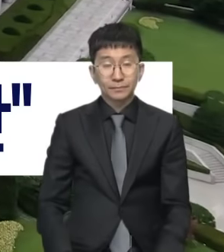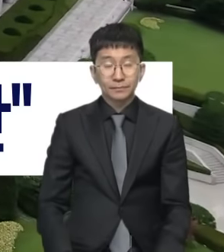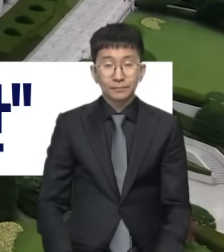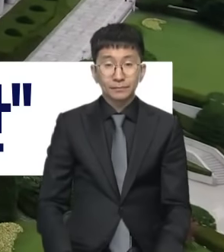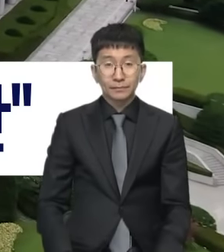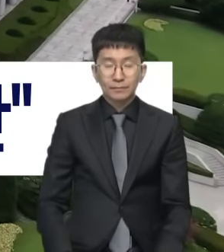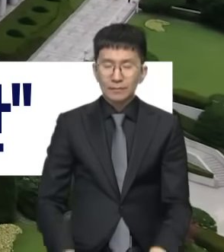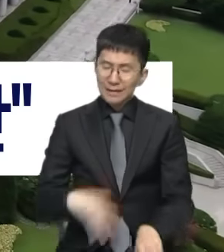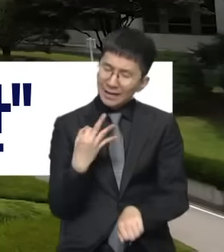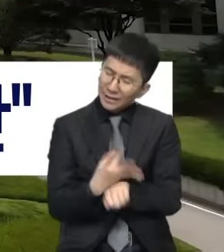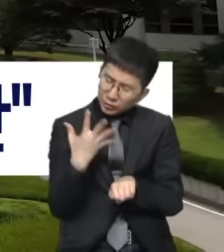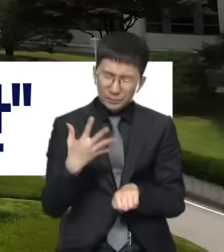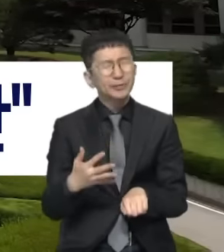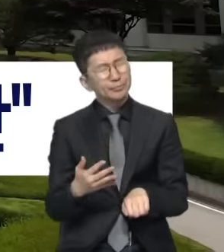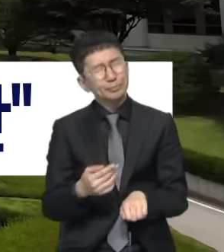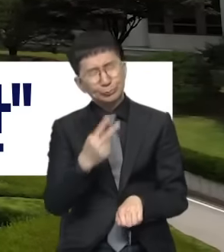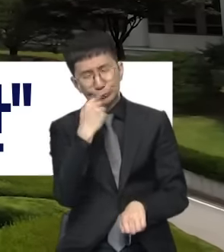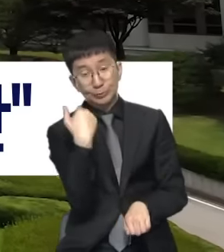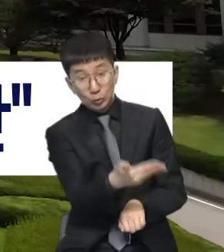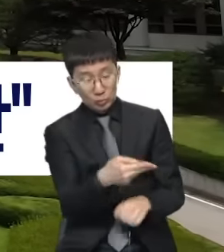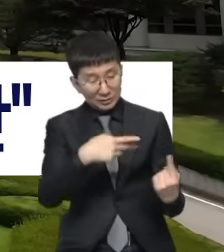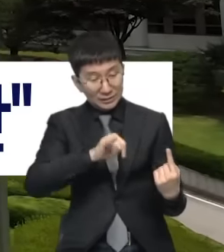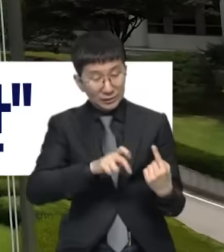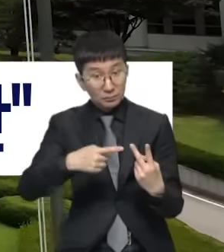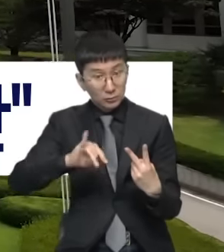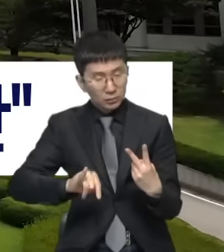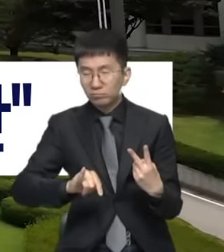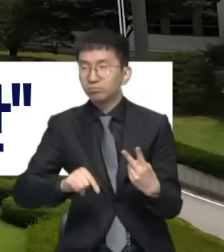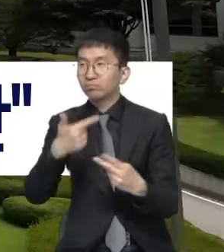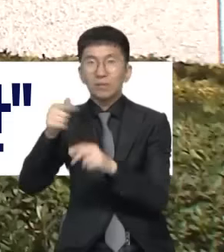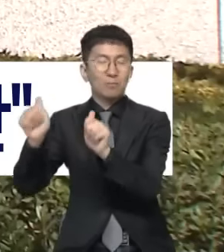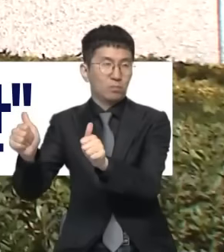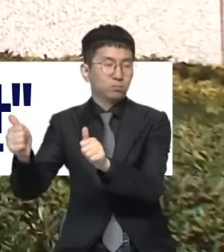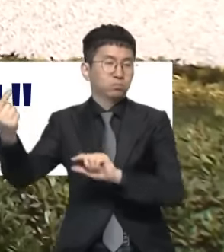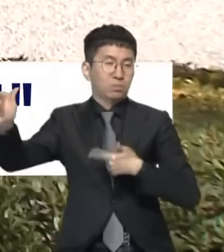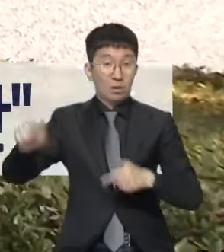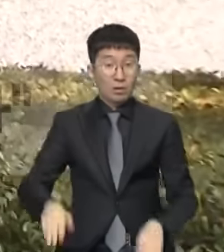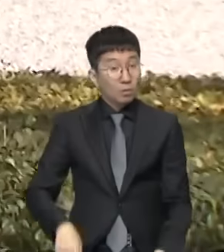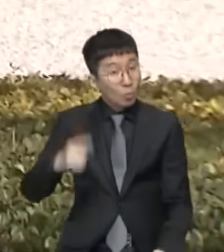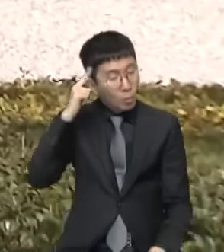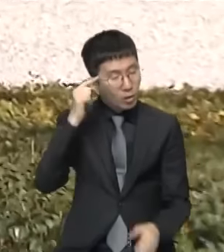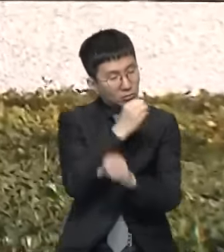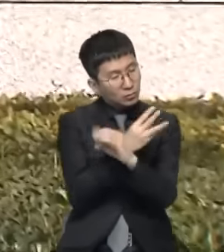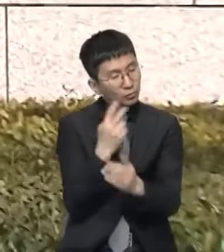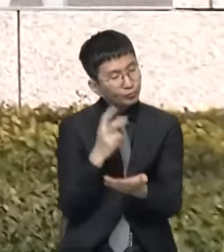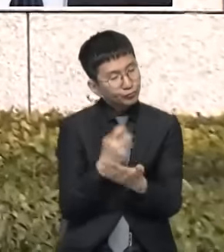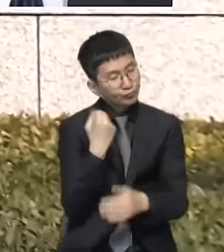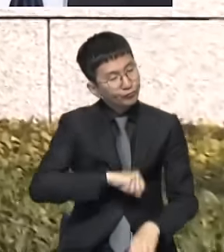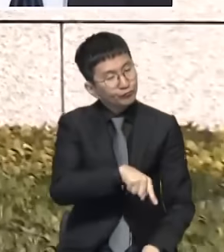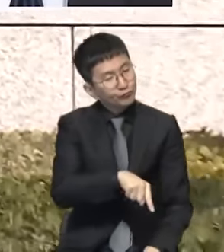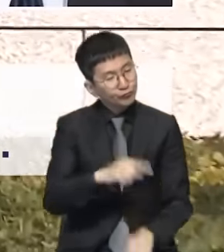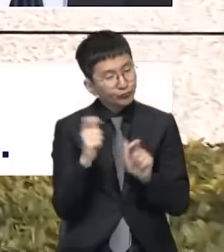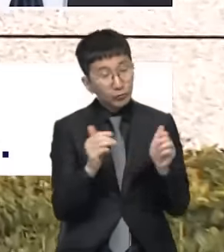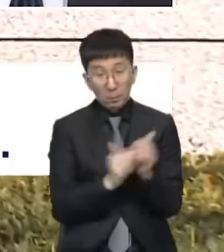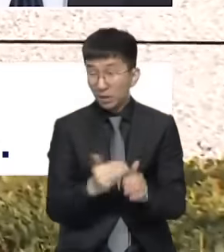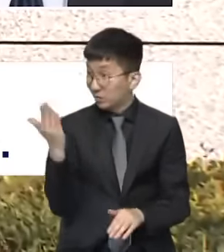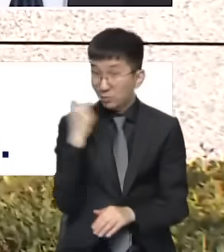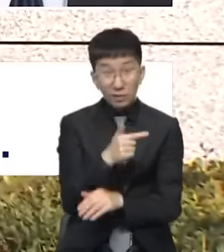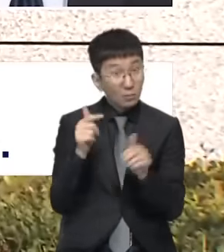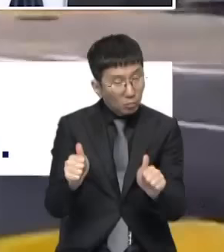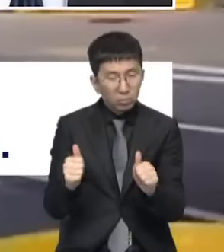2심과 달리 신호 위반에 책임이 있다고 판결했습니다. 이전 대법원 판례도 같았습니다. 그 법을 해석하는